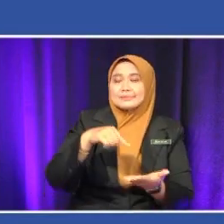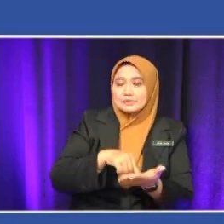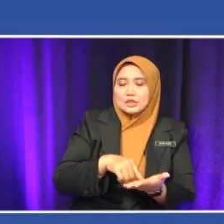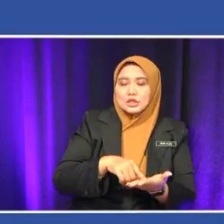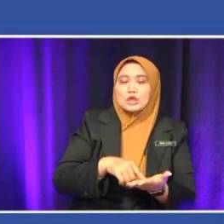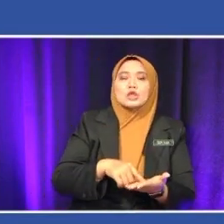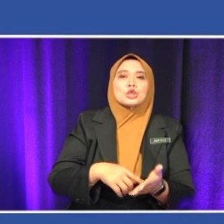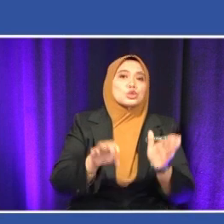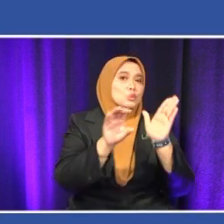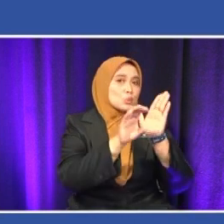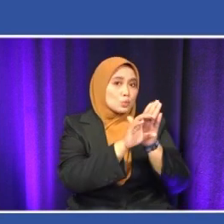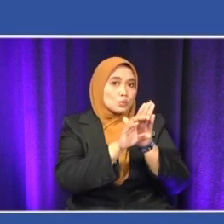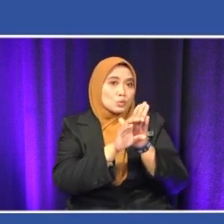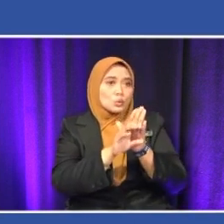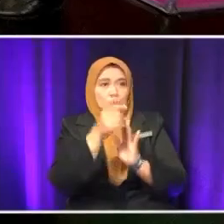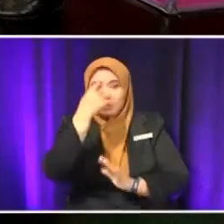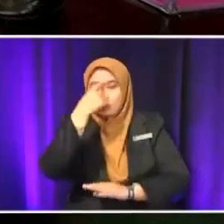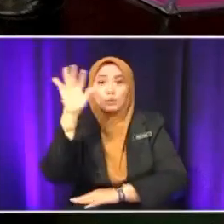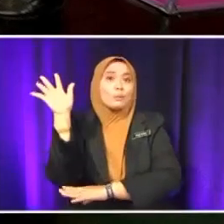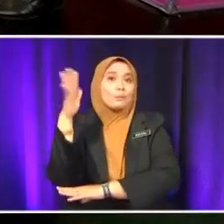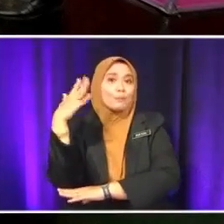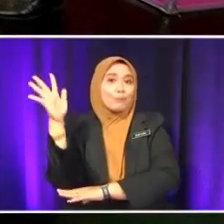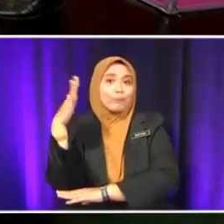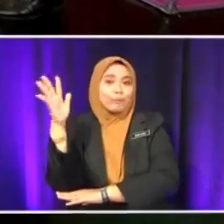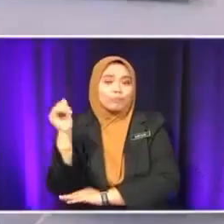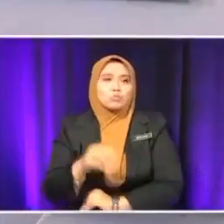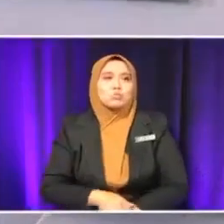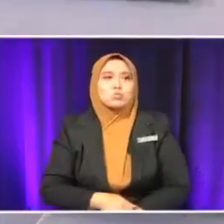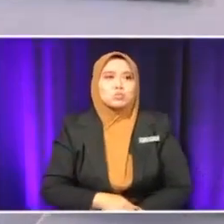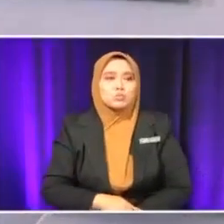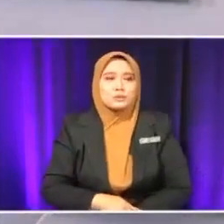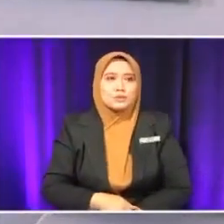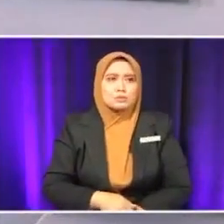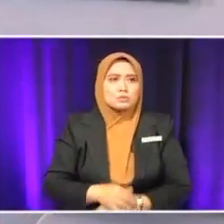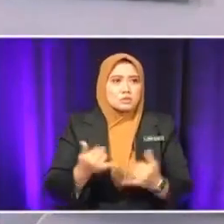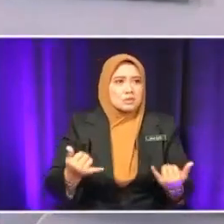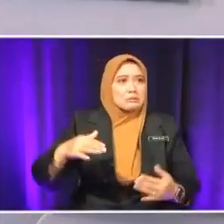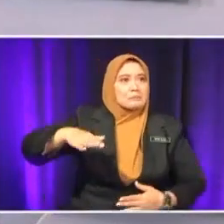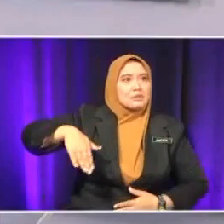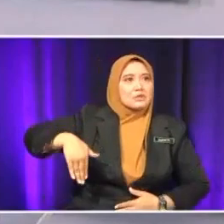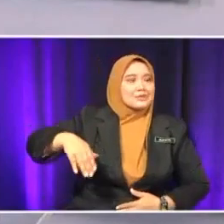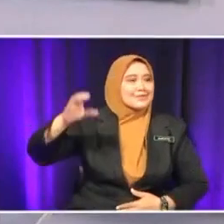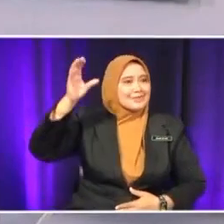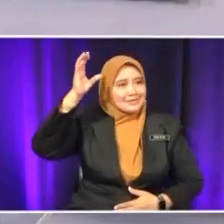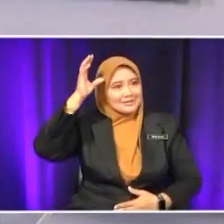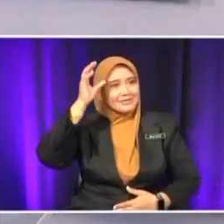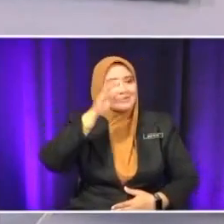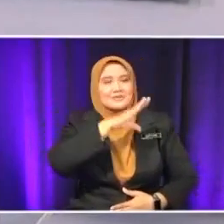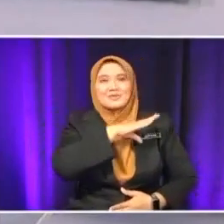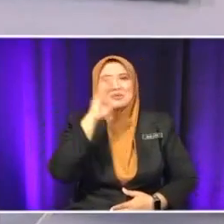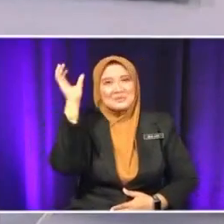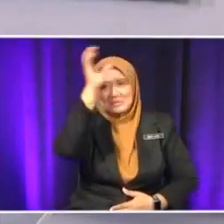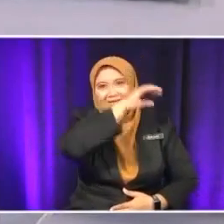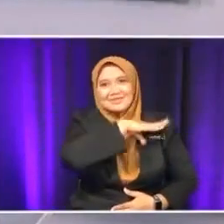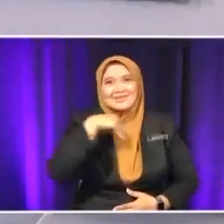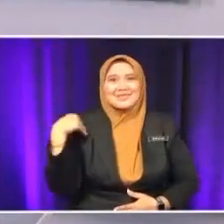untuk pokok. Okay. Wah, Ayu dapat pelekat. Sekarang ni yang belum dapat pelekat nampaknya Chris dengan Chris dengan